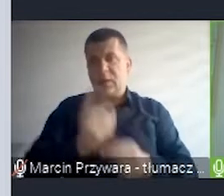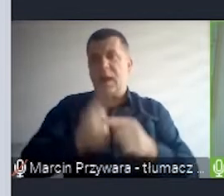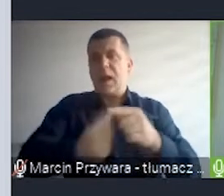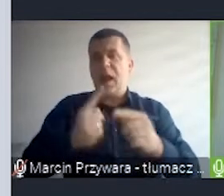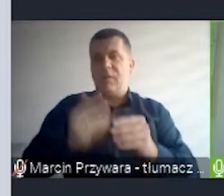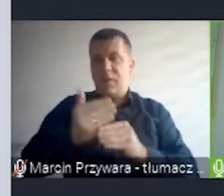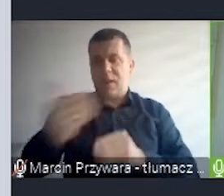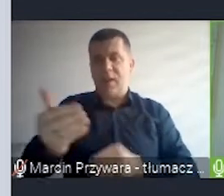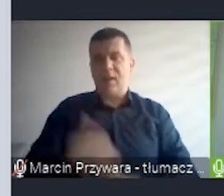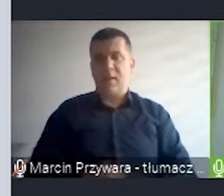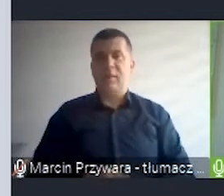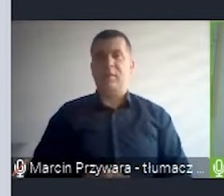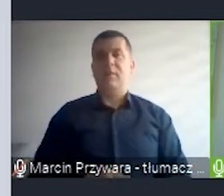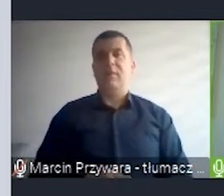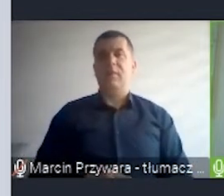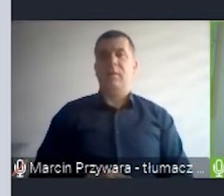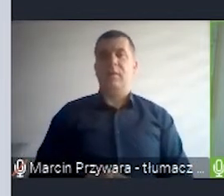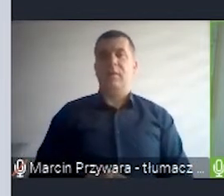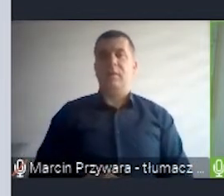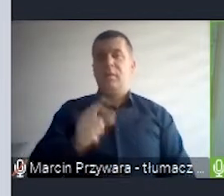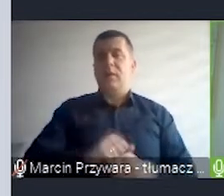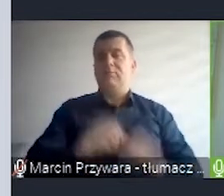dalej. To są